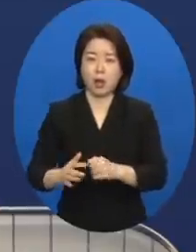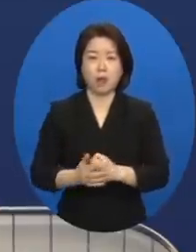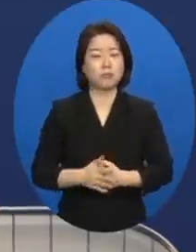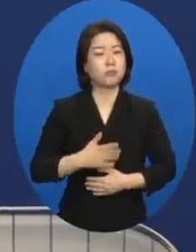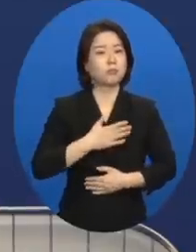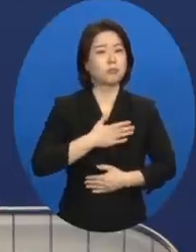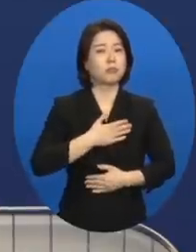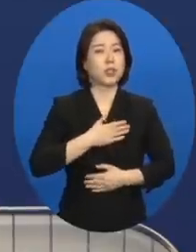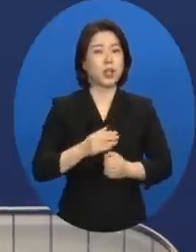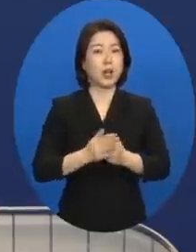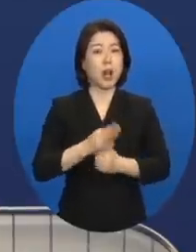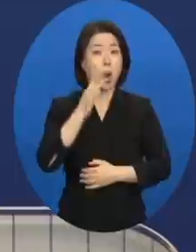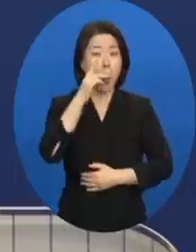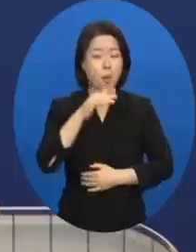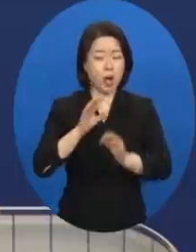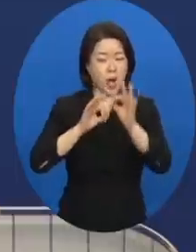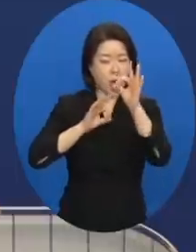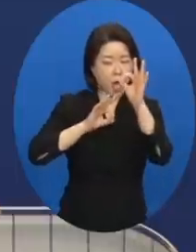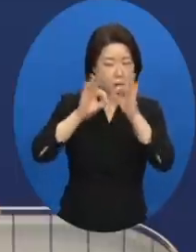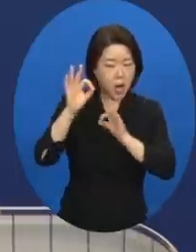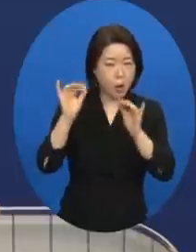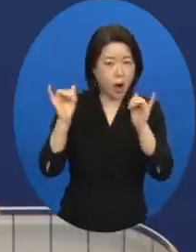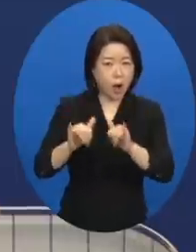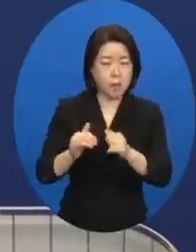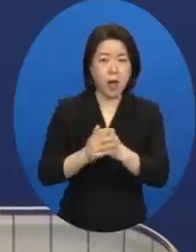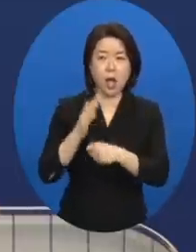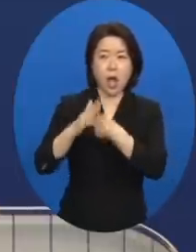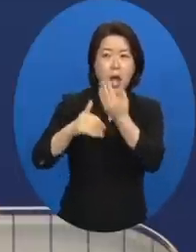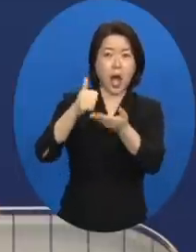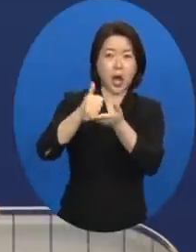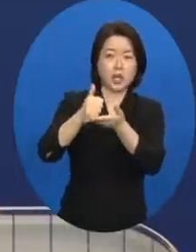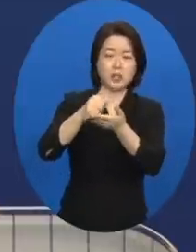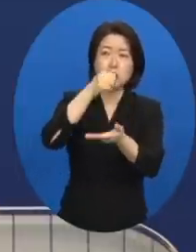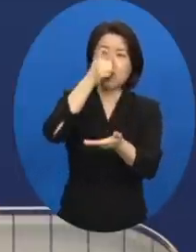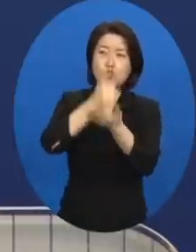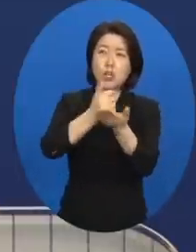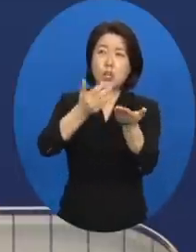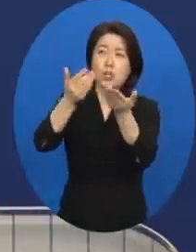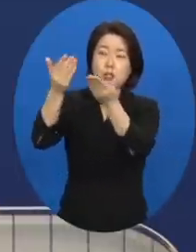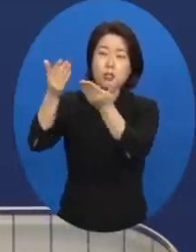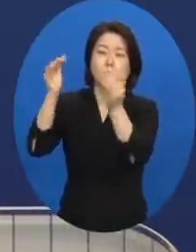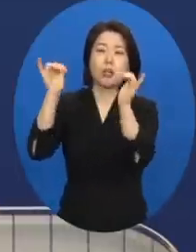내가 혹시 실수해서 하나님께 죄될까봐.